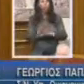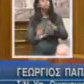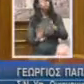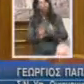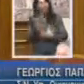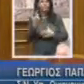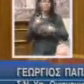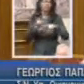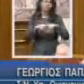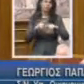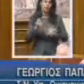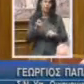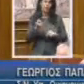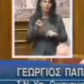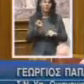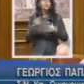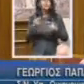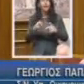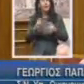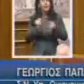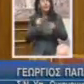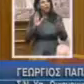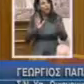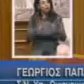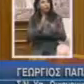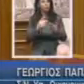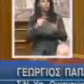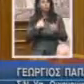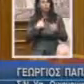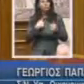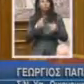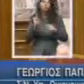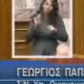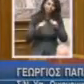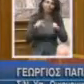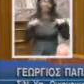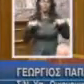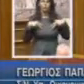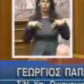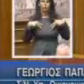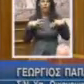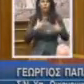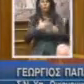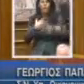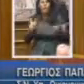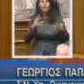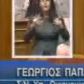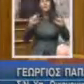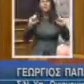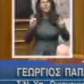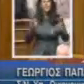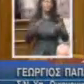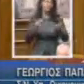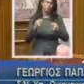ευάλωτους στην κρίση και ταυτόχρονα ξεκινάμε τη μεγάλη προσπάθεια για νοικοκύρεμα του κράτους. Είναι μια μεγάλη εθνική προσπάθεια.